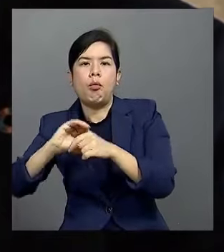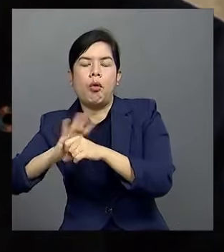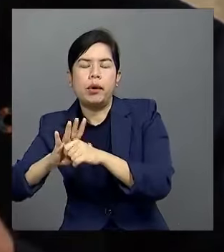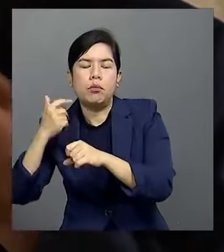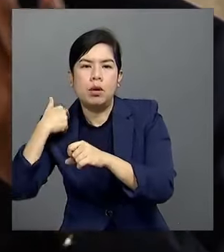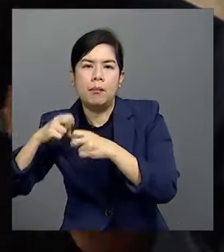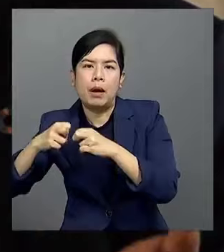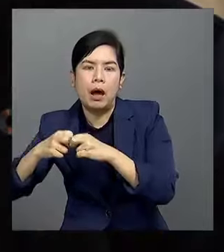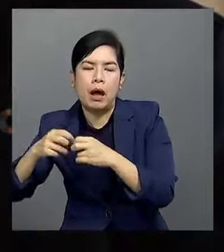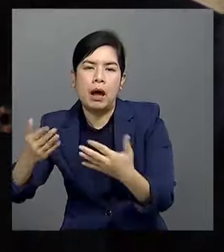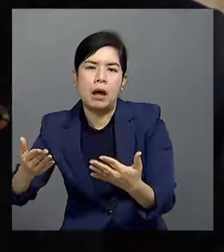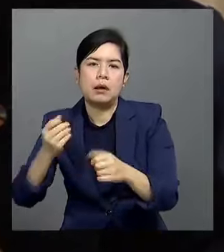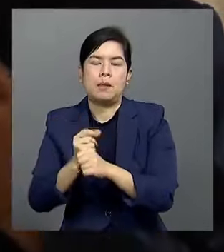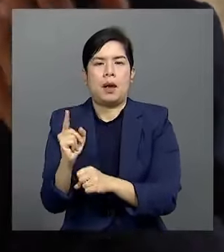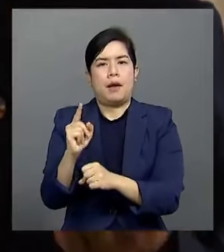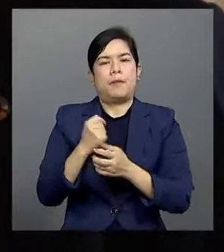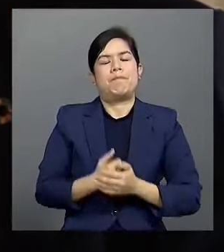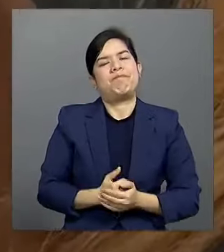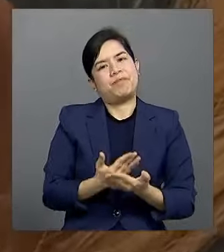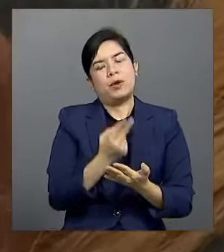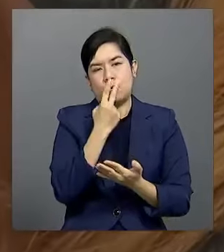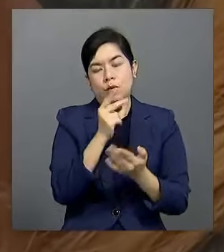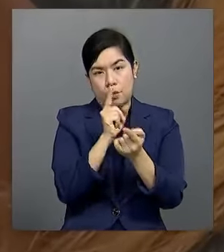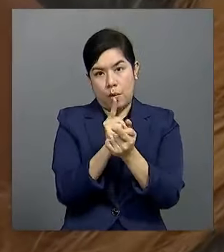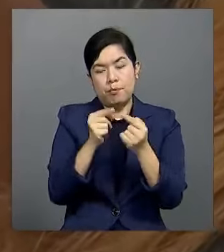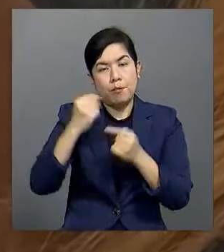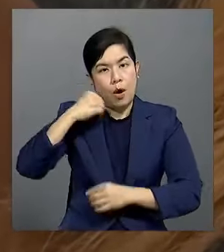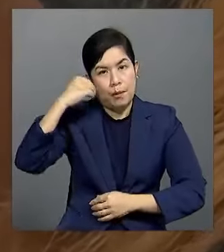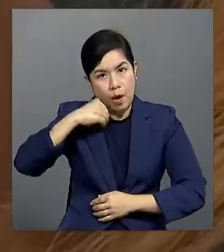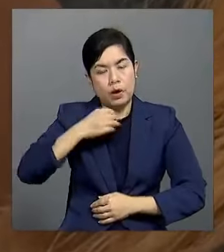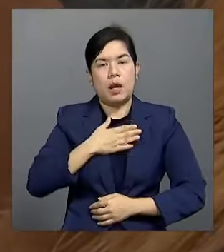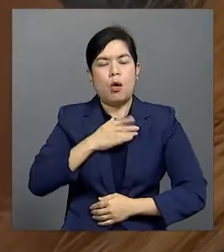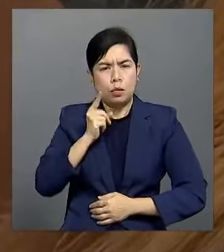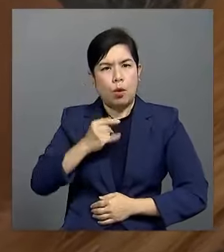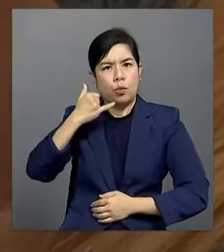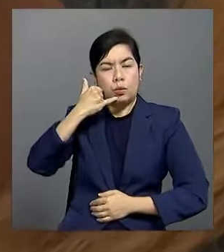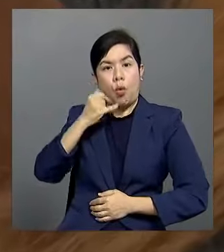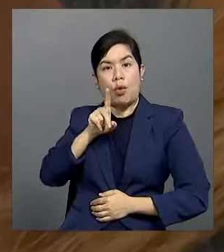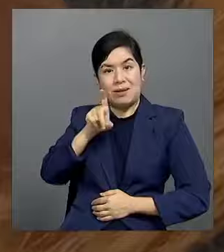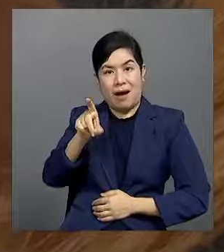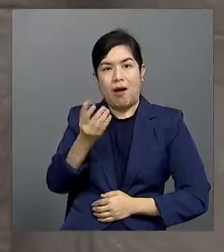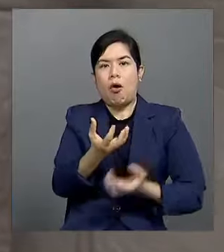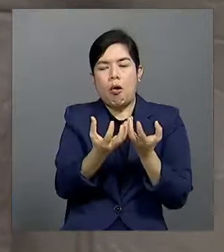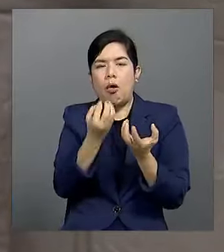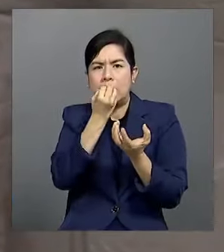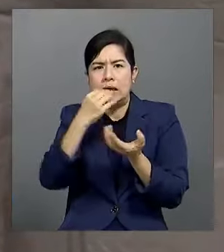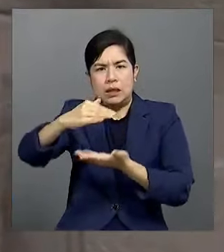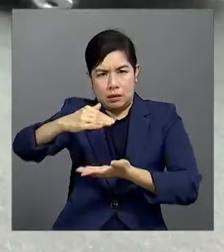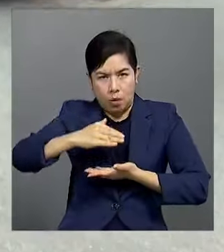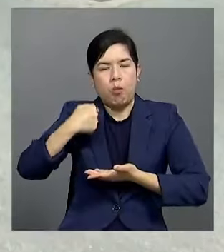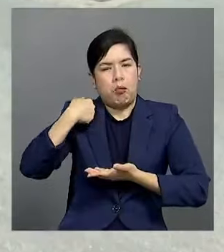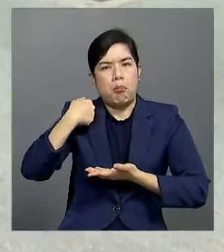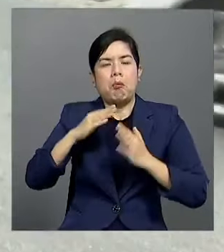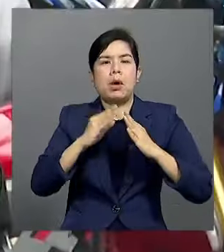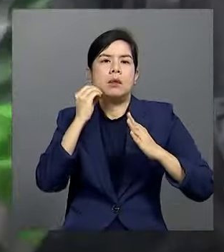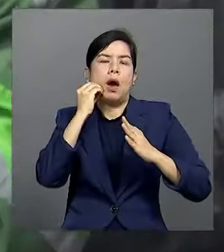ของการสั่งอาหารนะครับหรือฟู้ดเดลิเวอรี่นะฮะส่งอาหารทาง